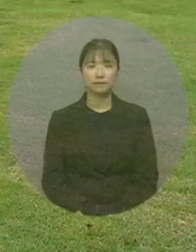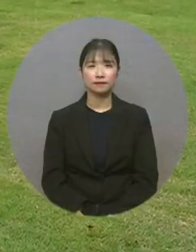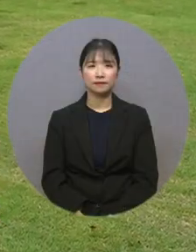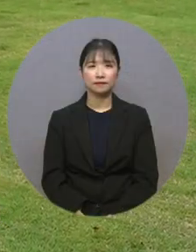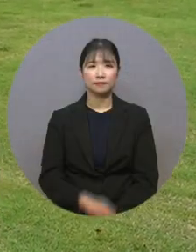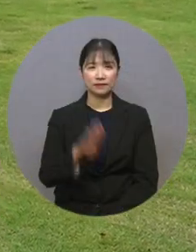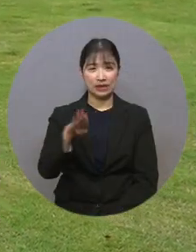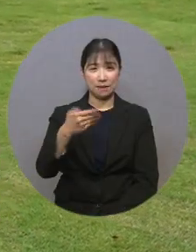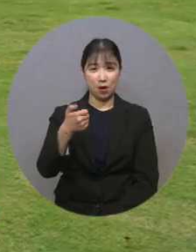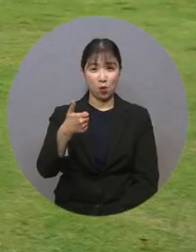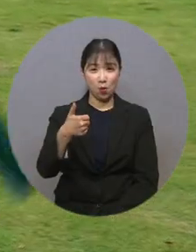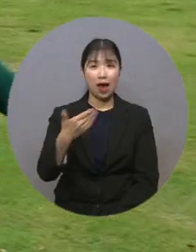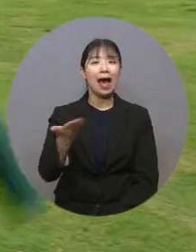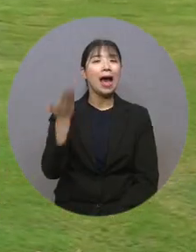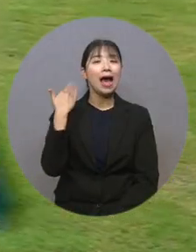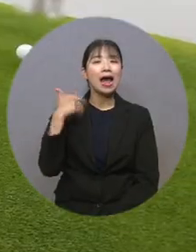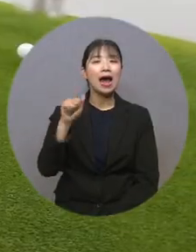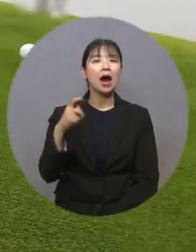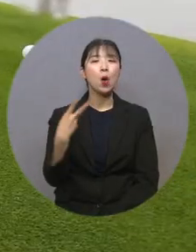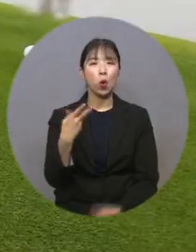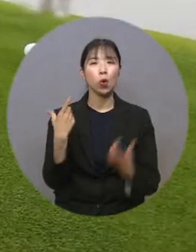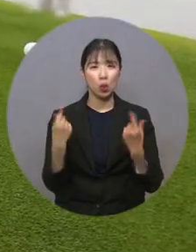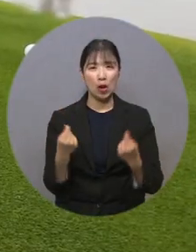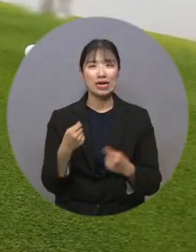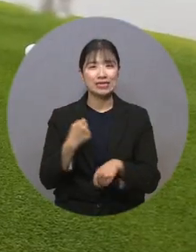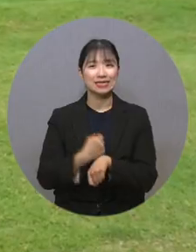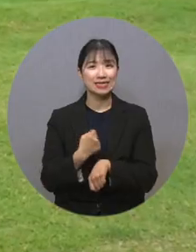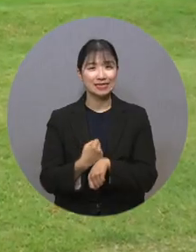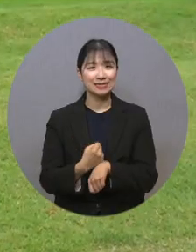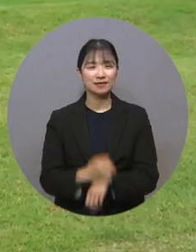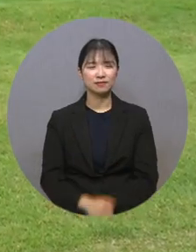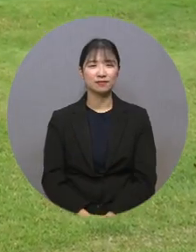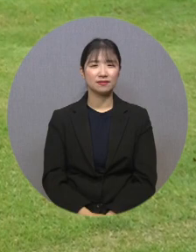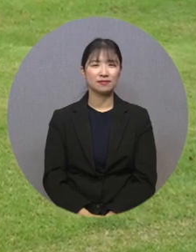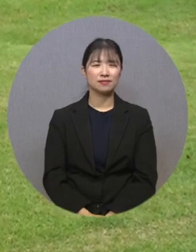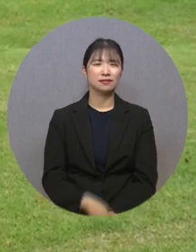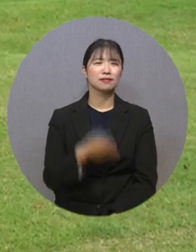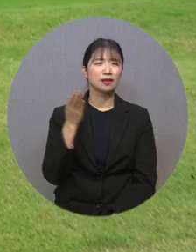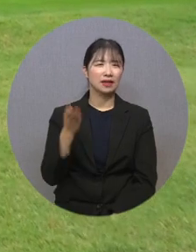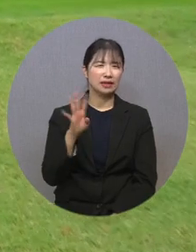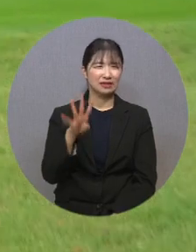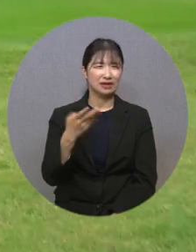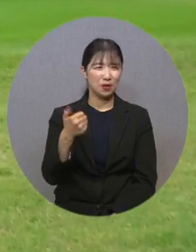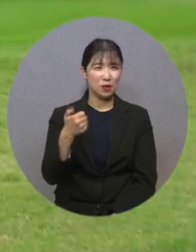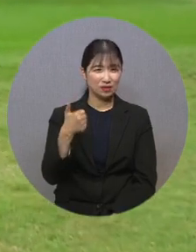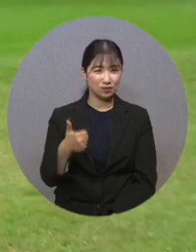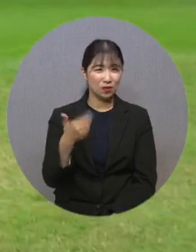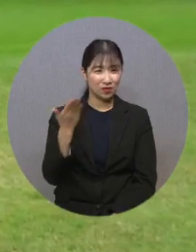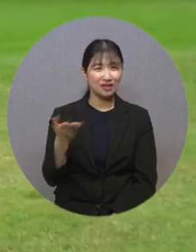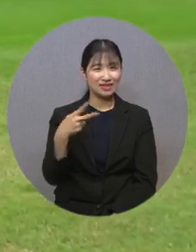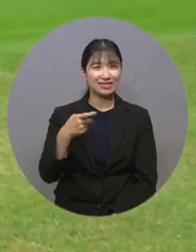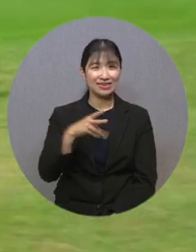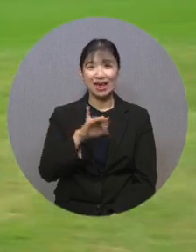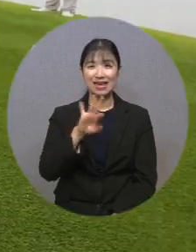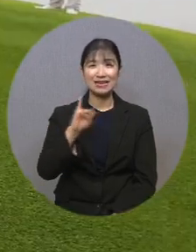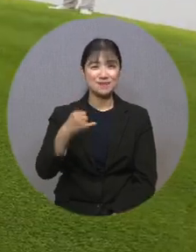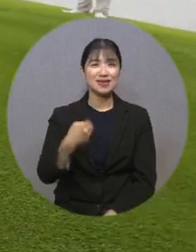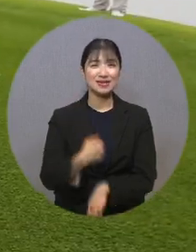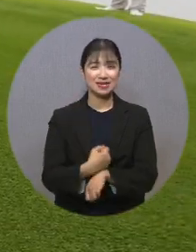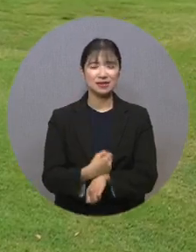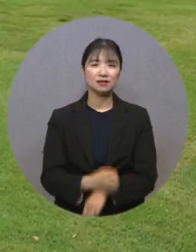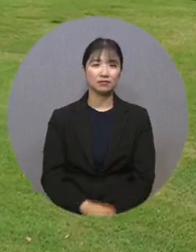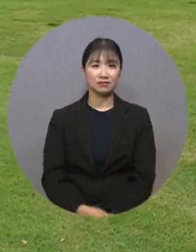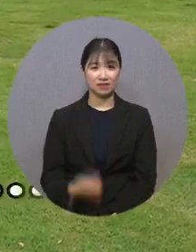455번 아까 홀처럼만 치면 돼요. 알겠습니다. 아, 또 455번님이 드라이브 바로. 하시는구나. 자신감이 있습니다. 아, 네.